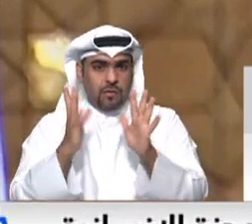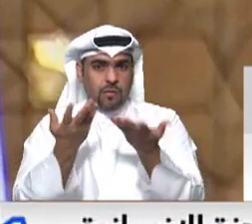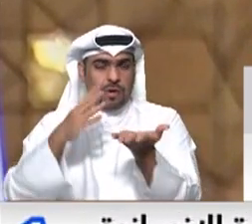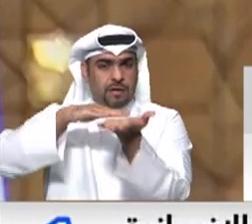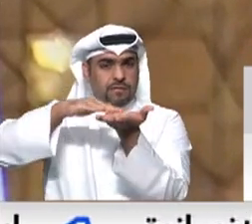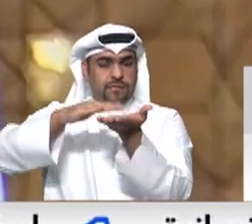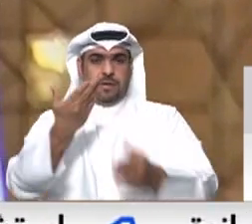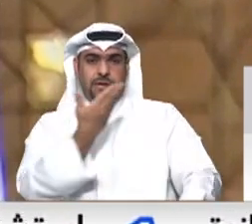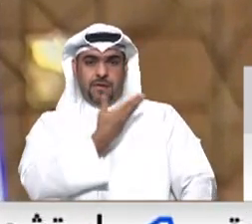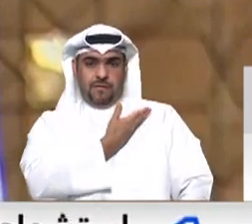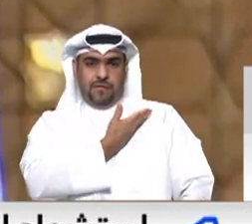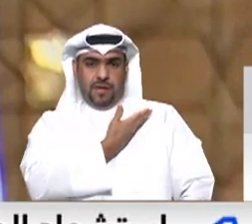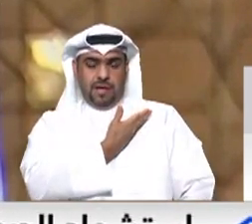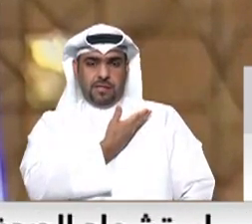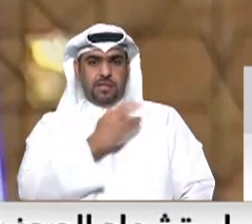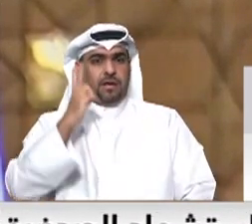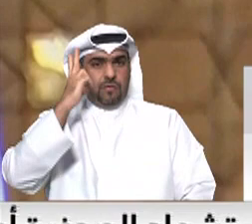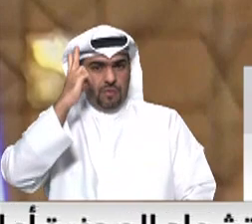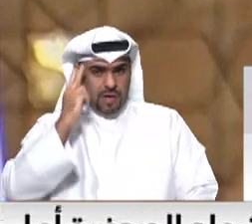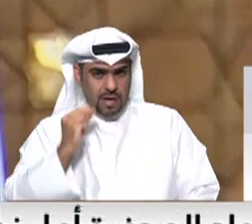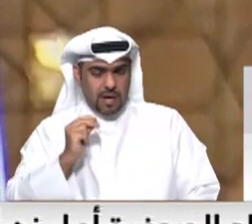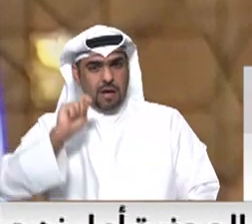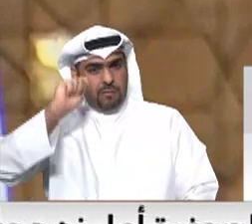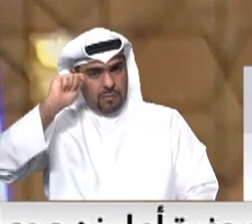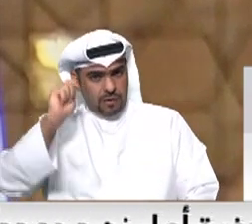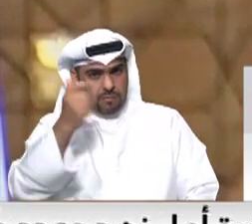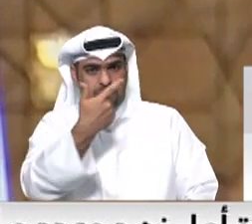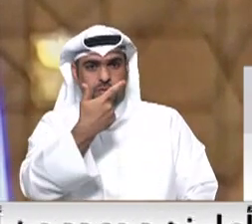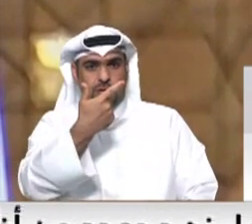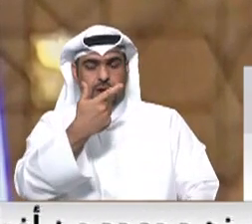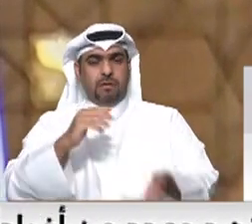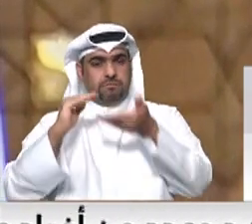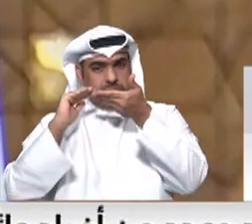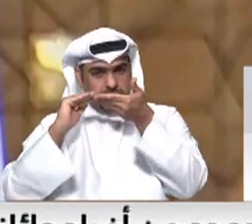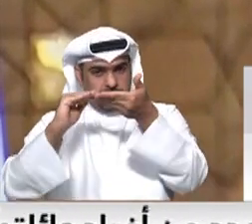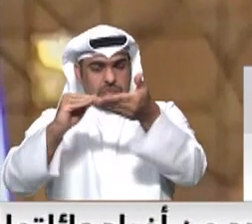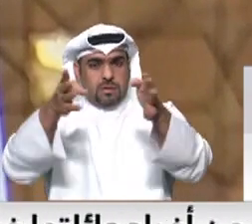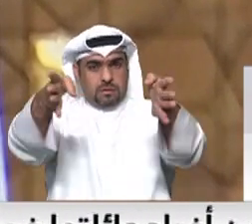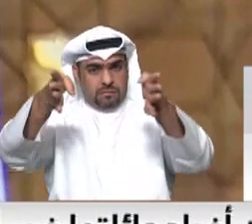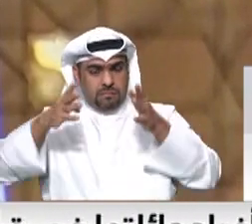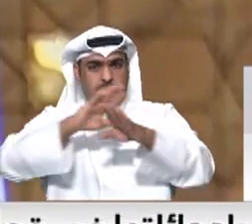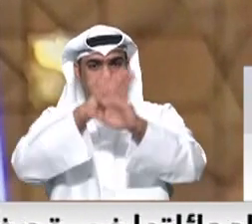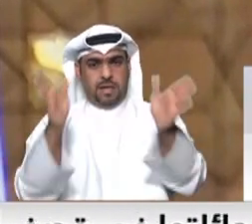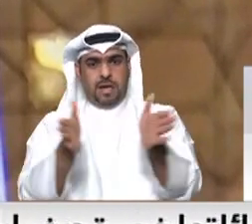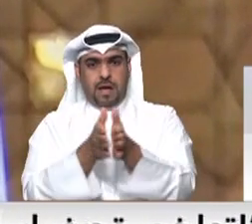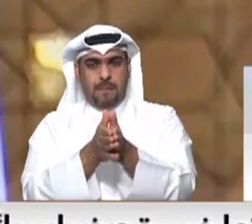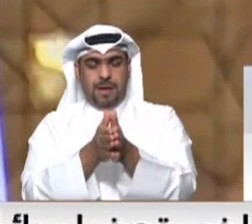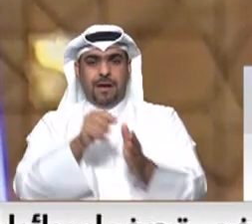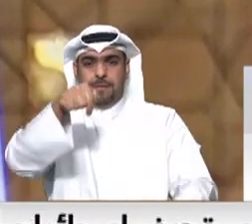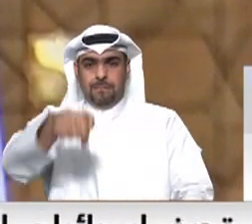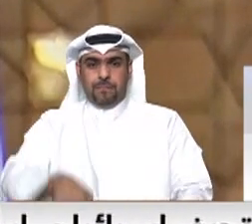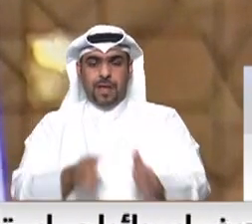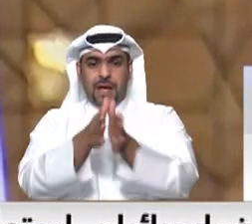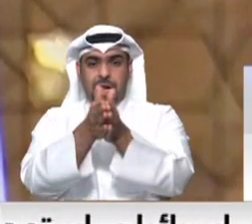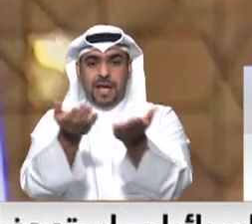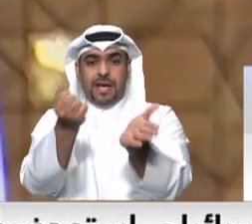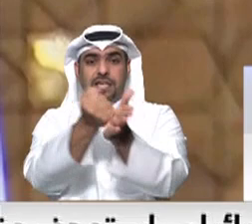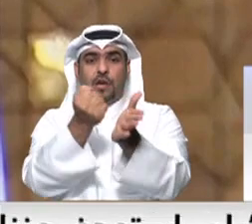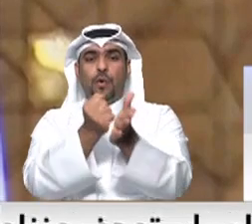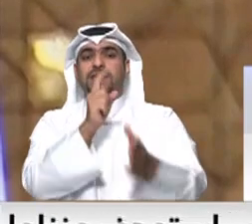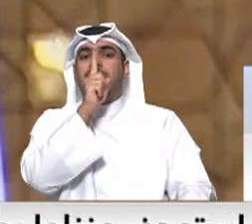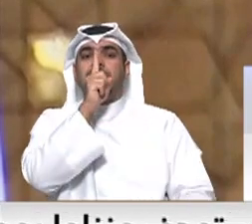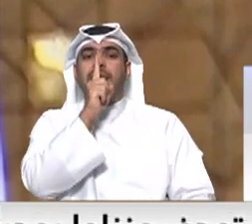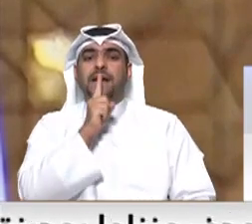فيها والإجراءات التي تحتاج إلى التحرك بفاعلية أكثر. وأكد السيسي أن معبر رفح البري لم